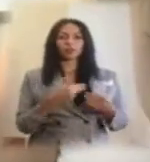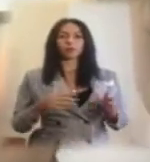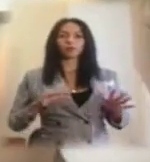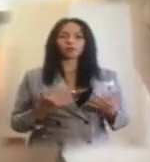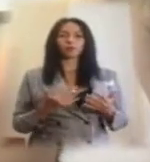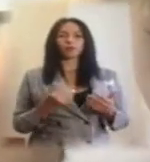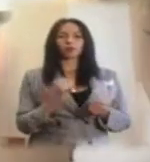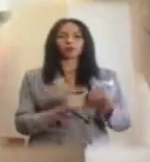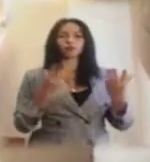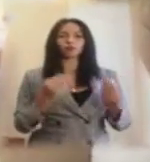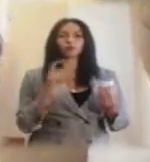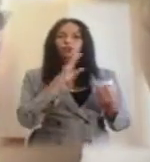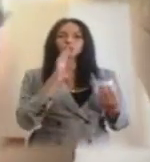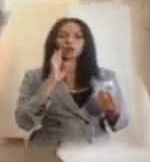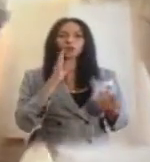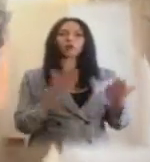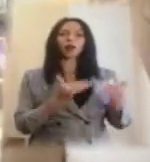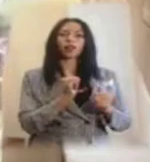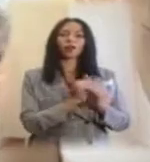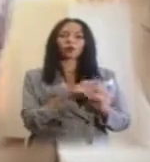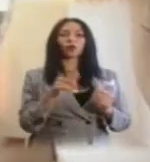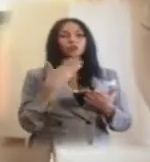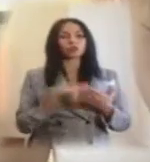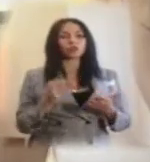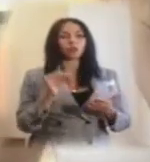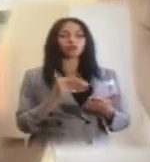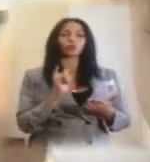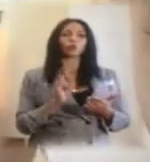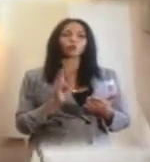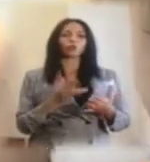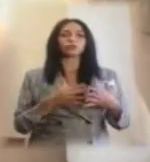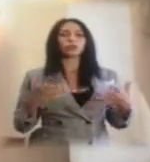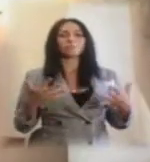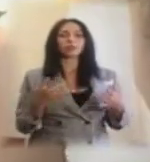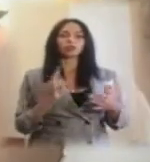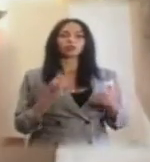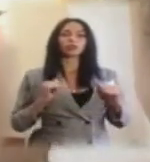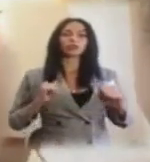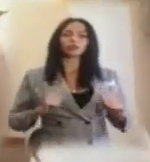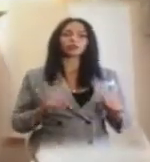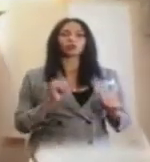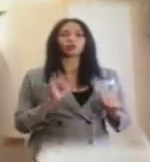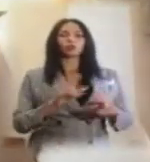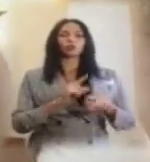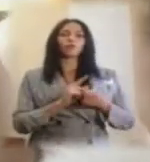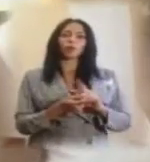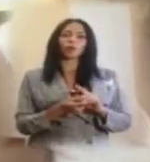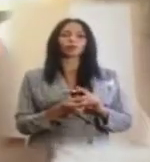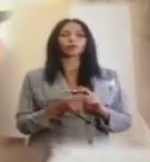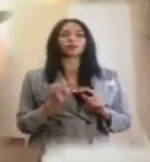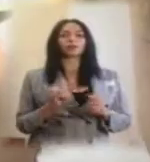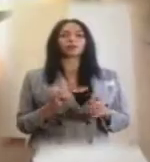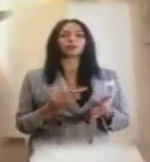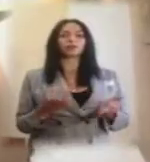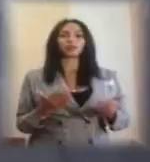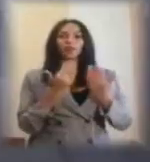мамами. Але у кожного вона своя, у когось більш дитина спокійна, у когось навпаки. І виставка